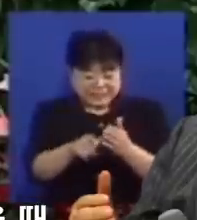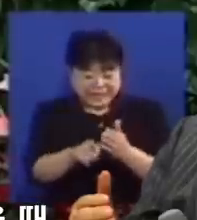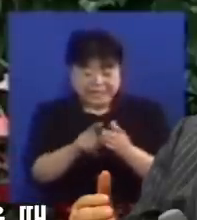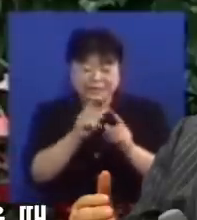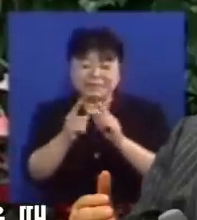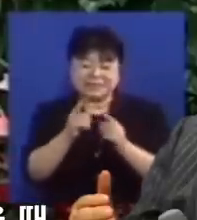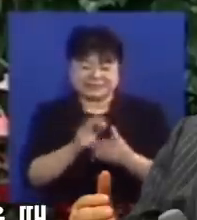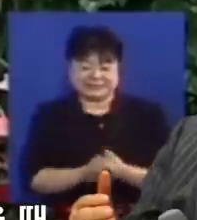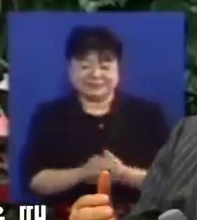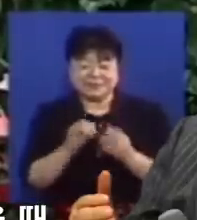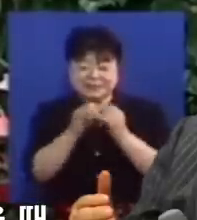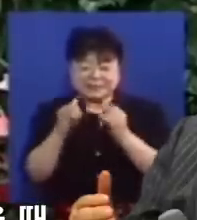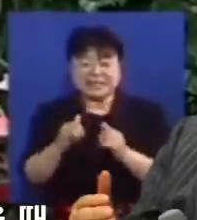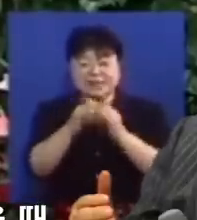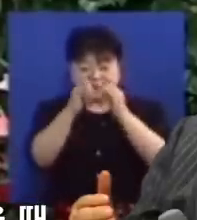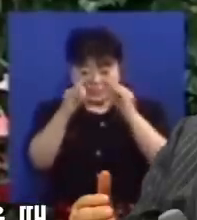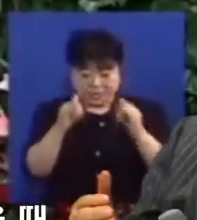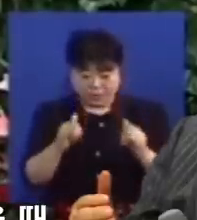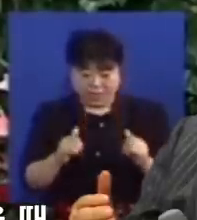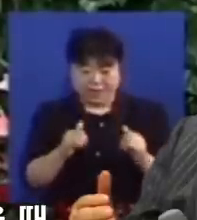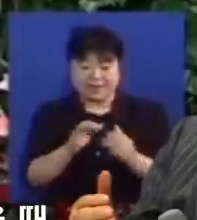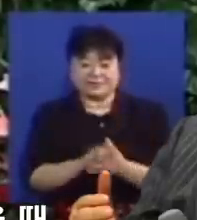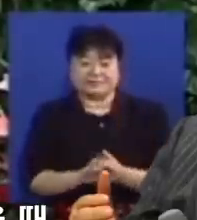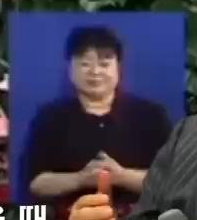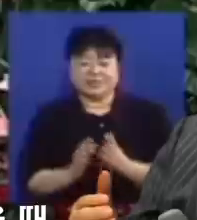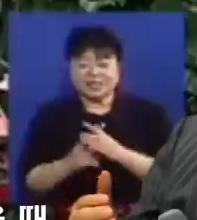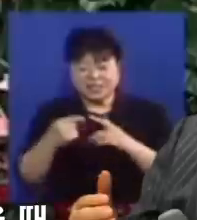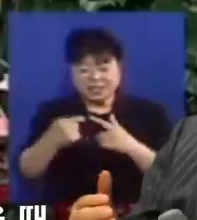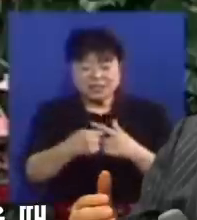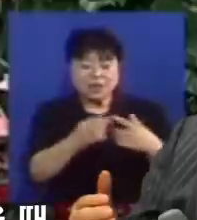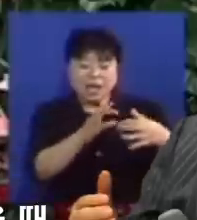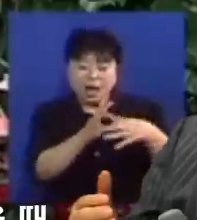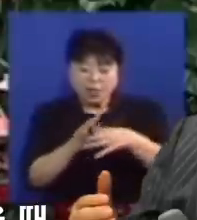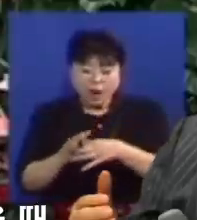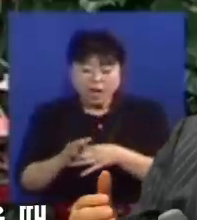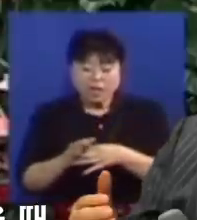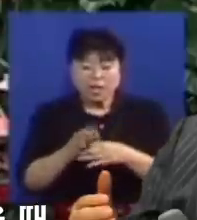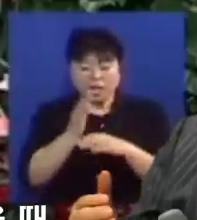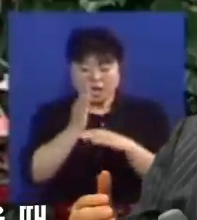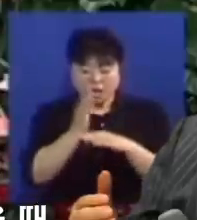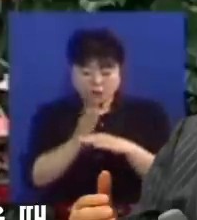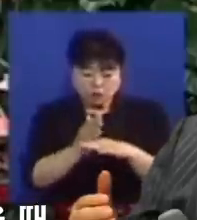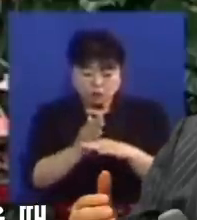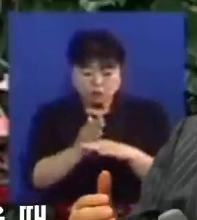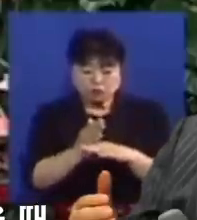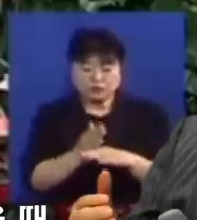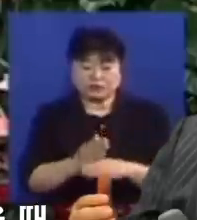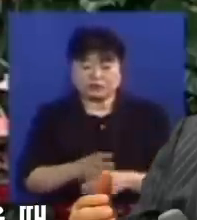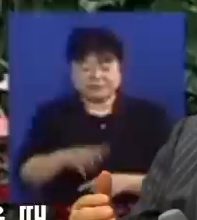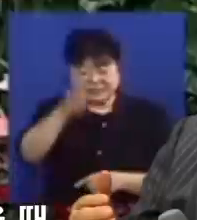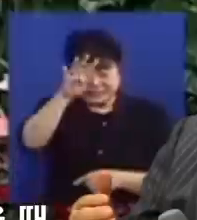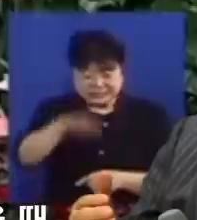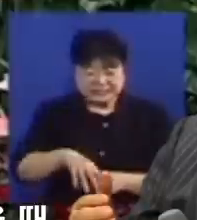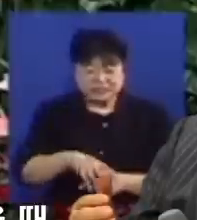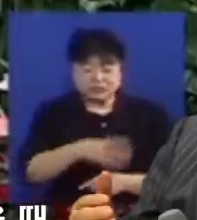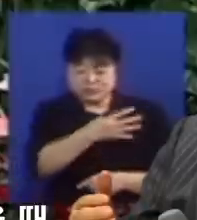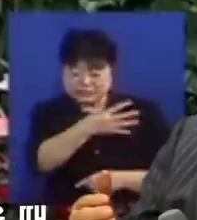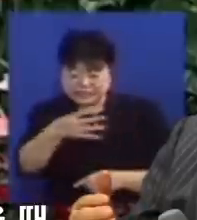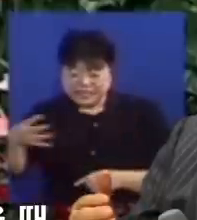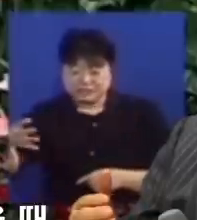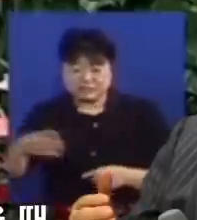것입니다. 인간 사회는 이해관계를 중심으로 시줄 날줄처럼 서로